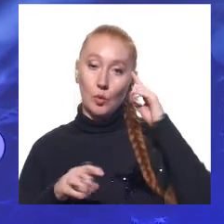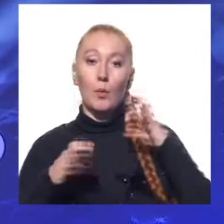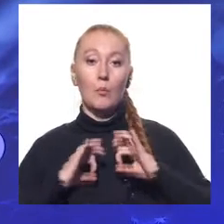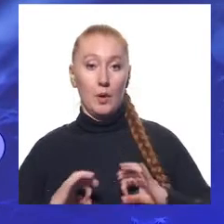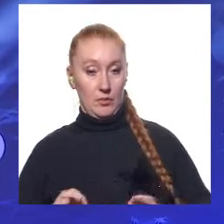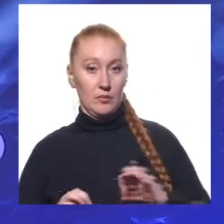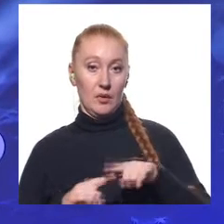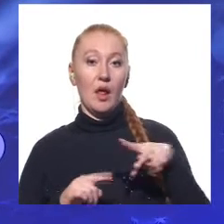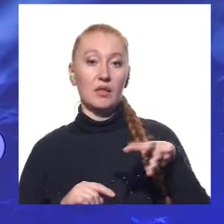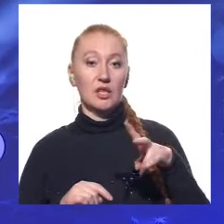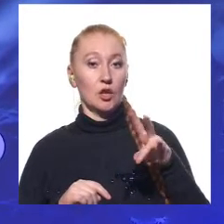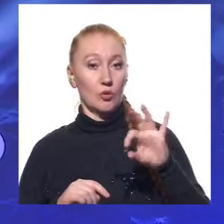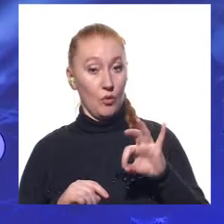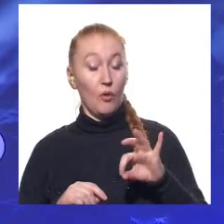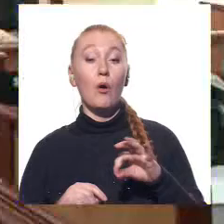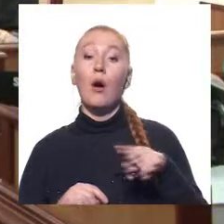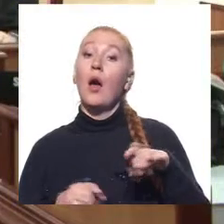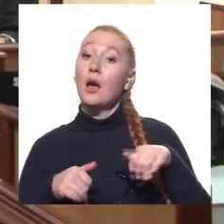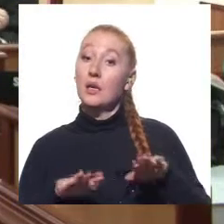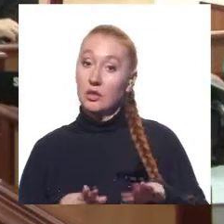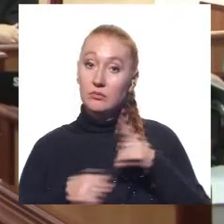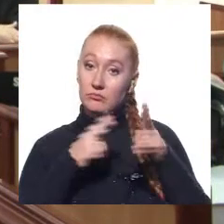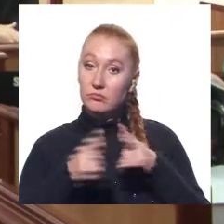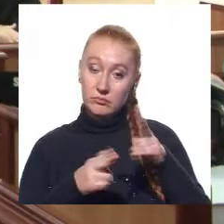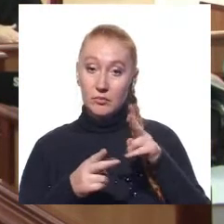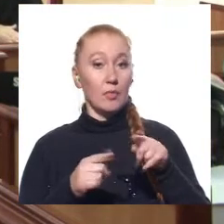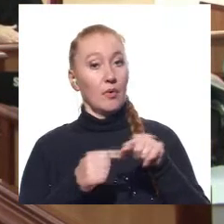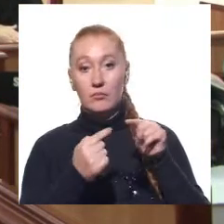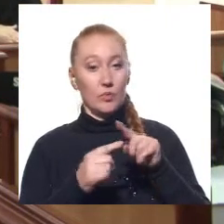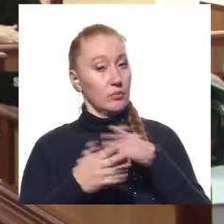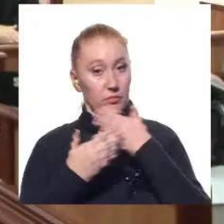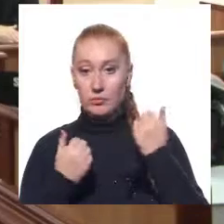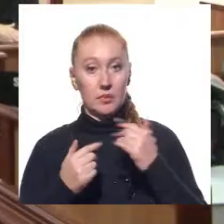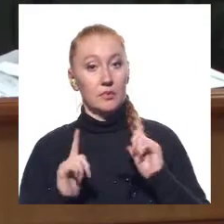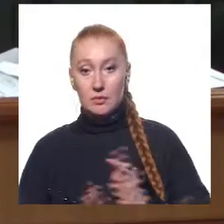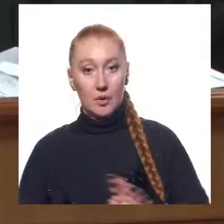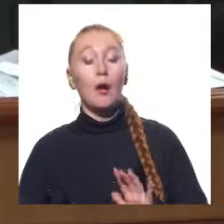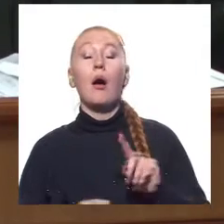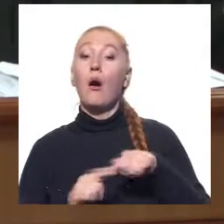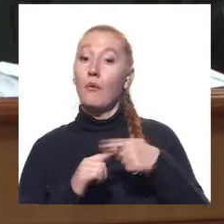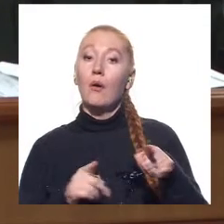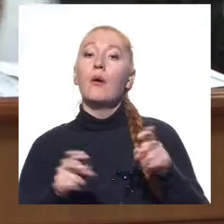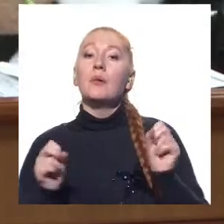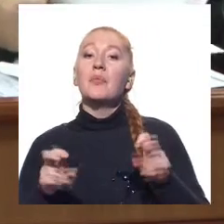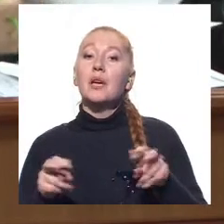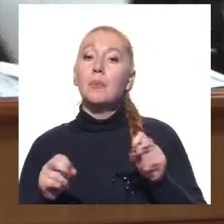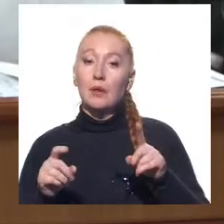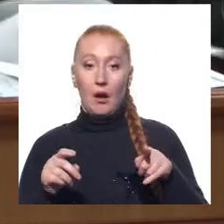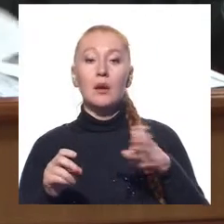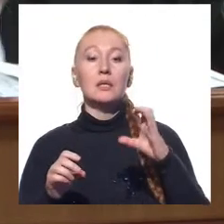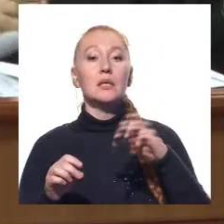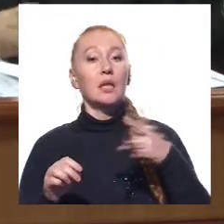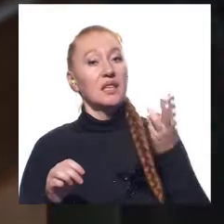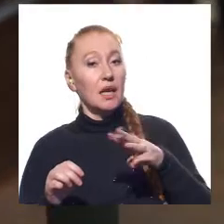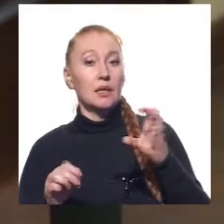заподіяв державі Михайло Лисенко. Рішення касаційному оскарженню не підлягає. Михайла Лисенка підозрюють у кримінальних злочинах за трьома